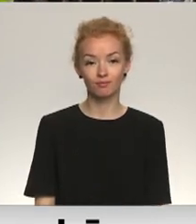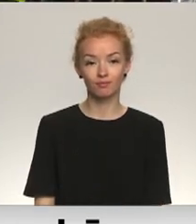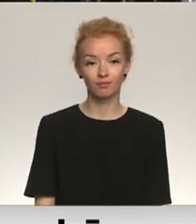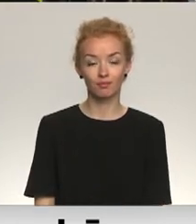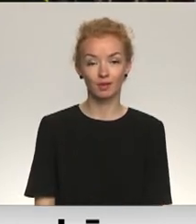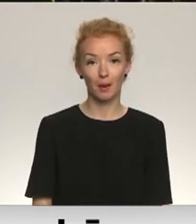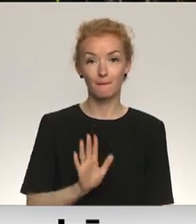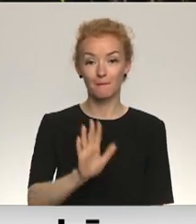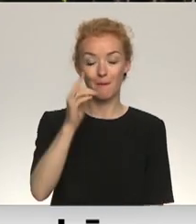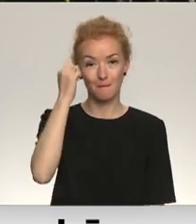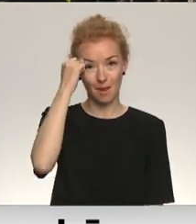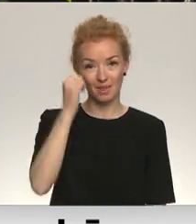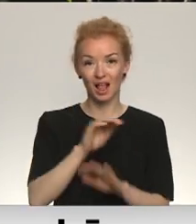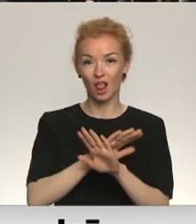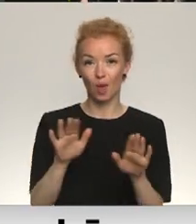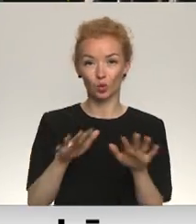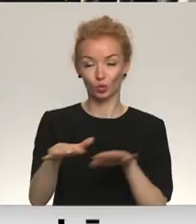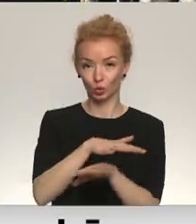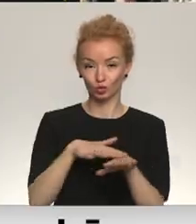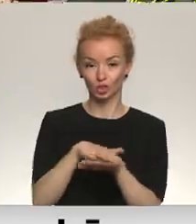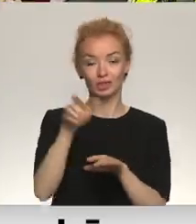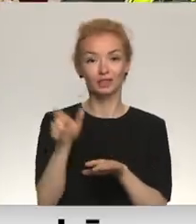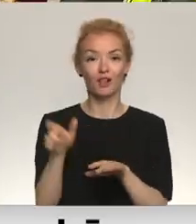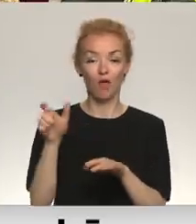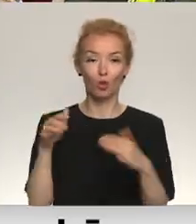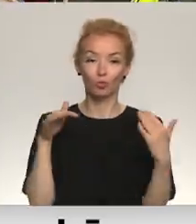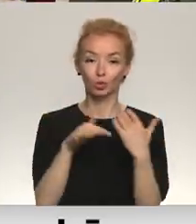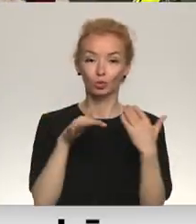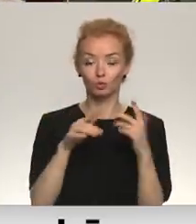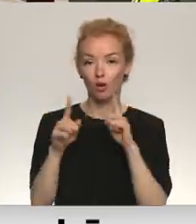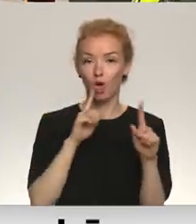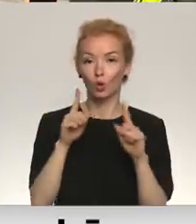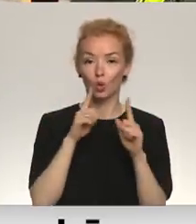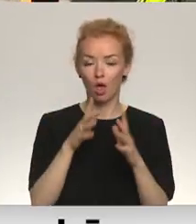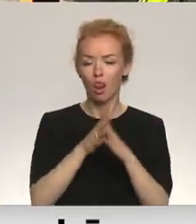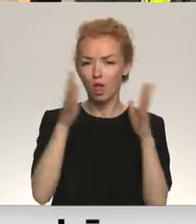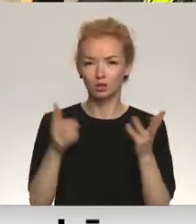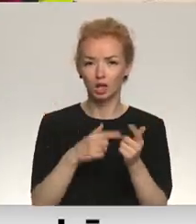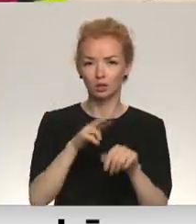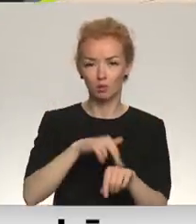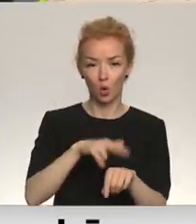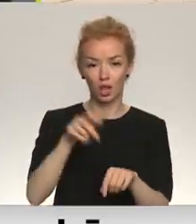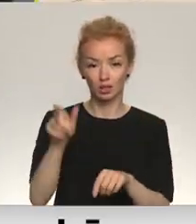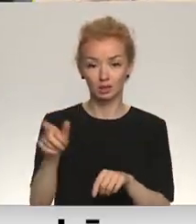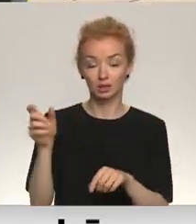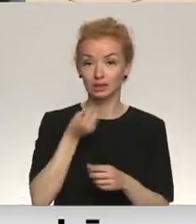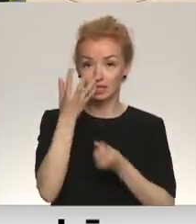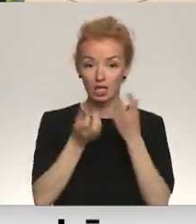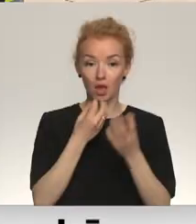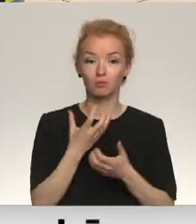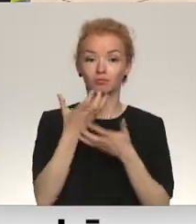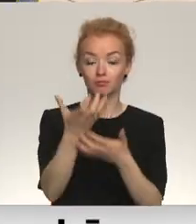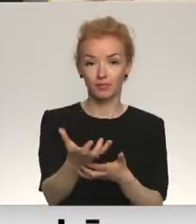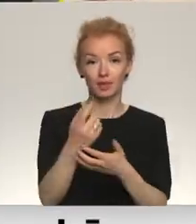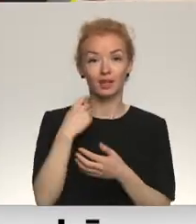Lai pie piemnekļa nenotiktu pulcēšanās, cilvēku plūsmu uzvaras parkā regulē ievērojams skaits policistu. Ziedu sanākušie nodeva